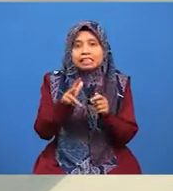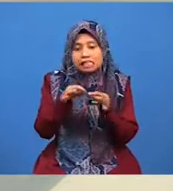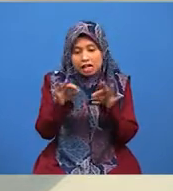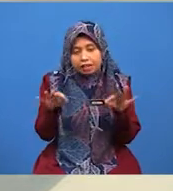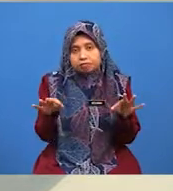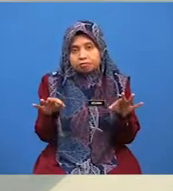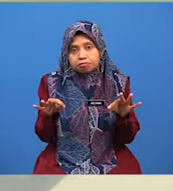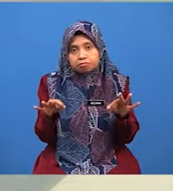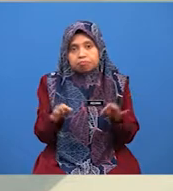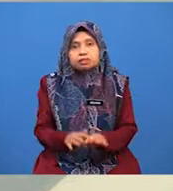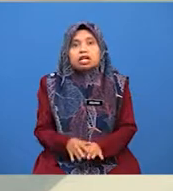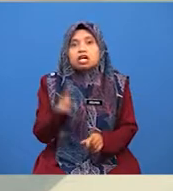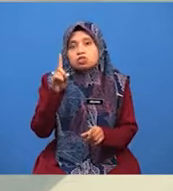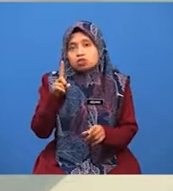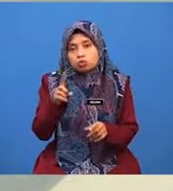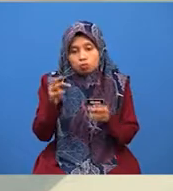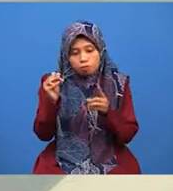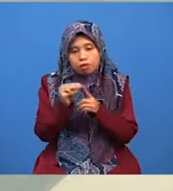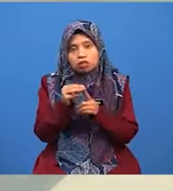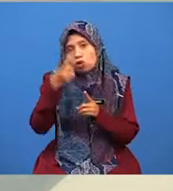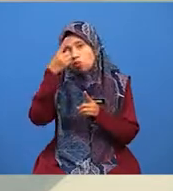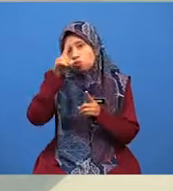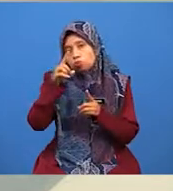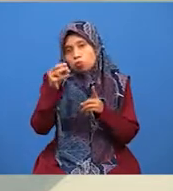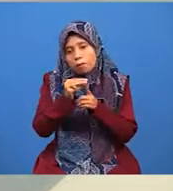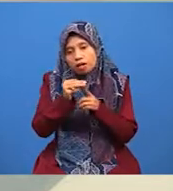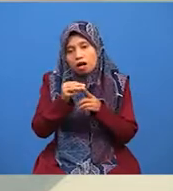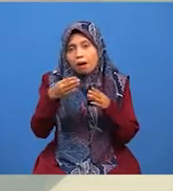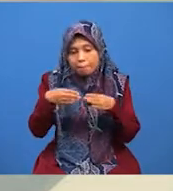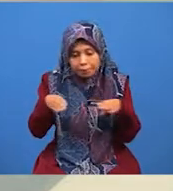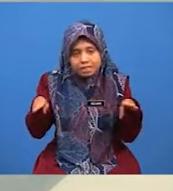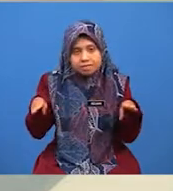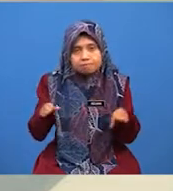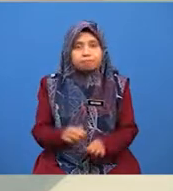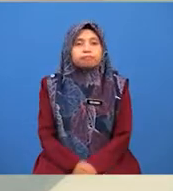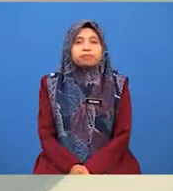3 ayat. 1 markah untuk markah bahasa.